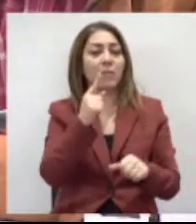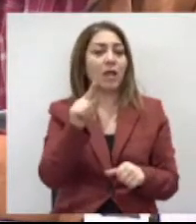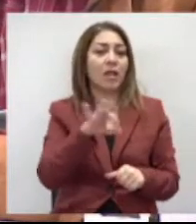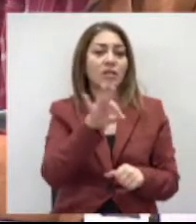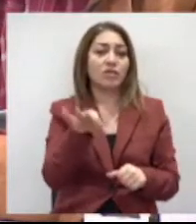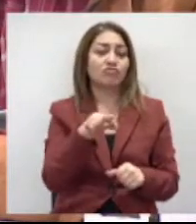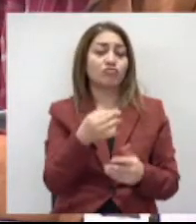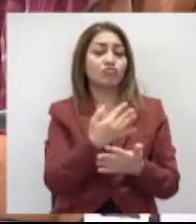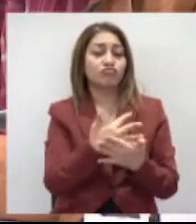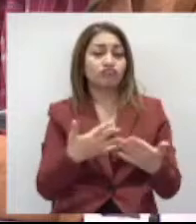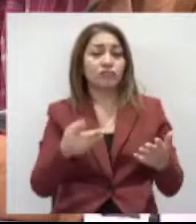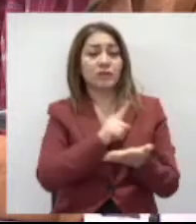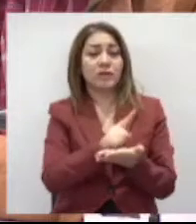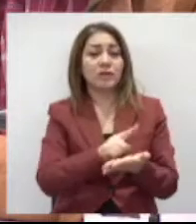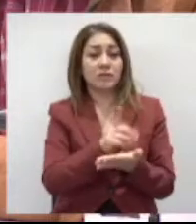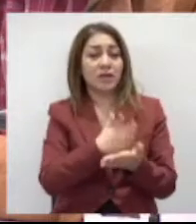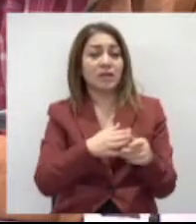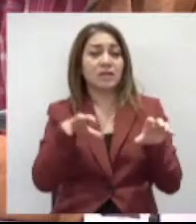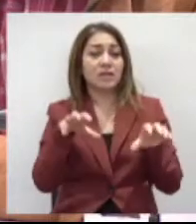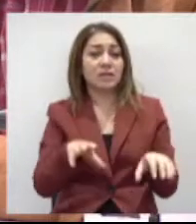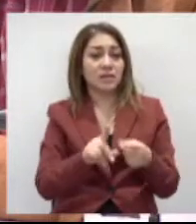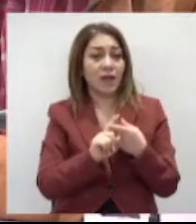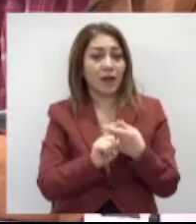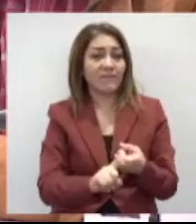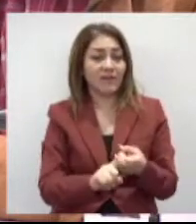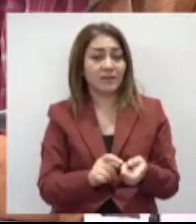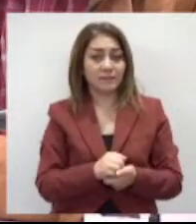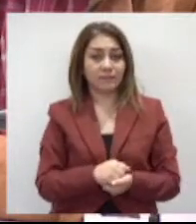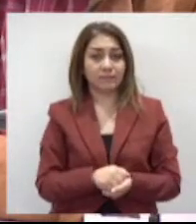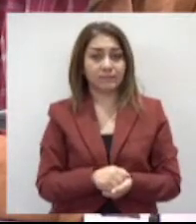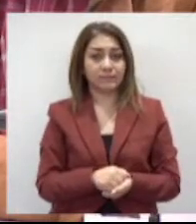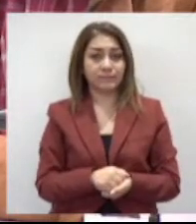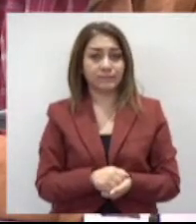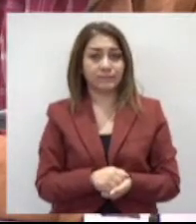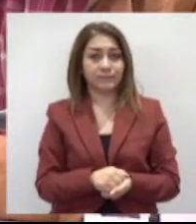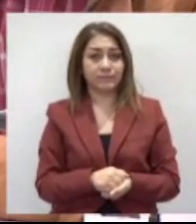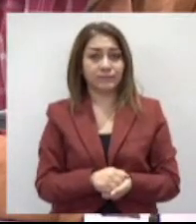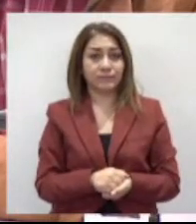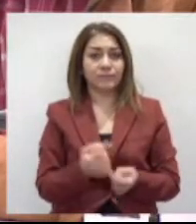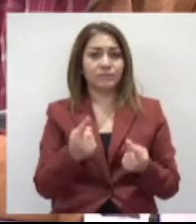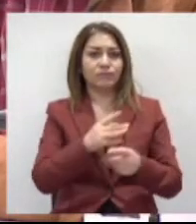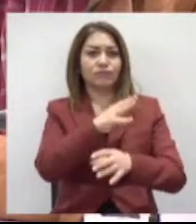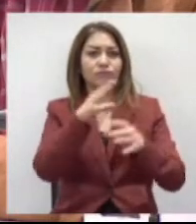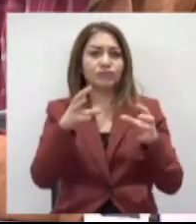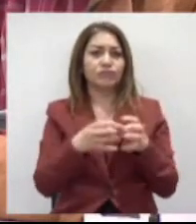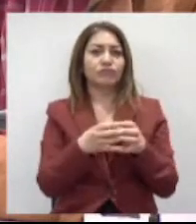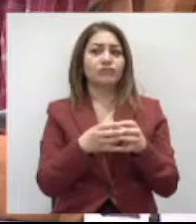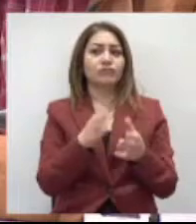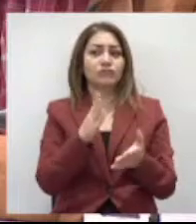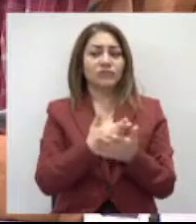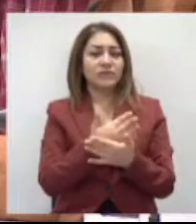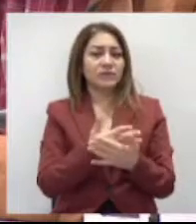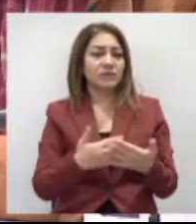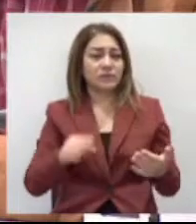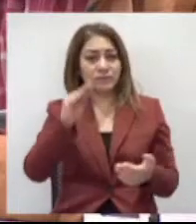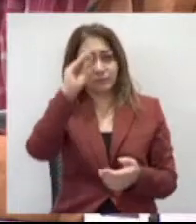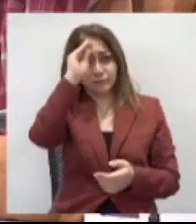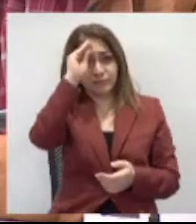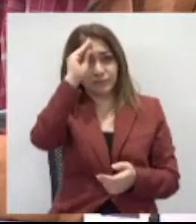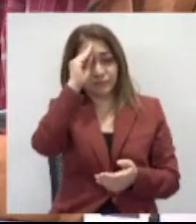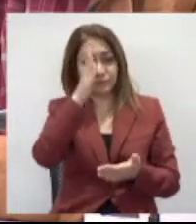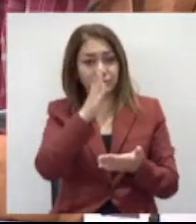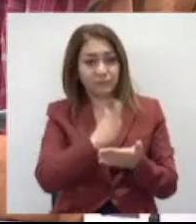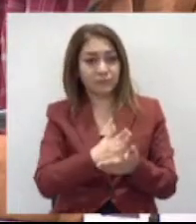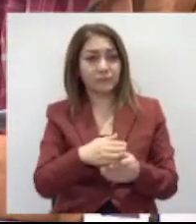առնչվող սահմանադրական լուծումների, այդտեղ կա մի հատ մեծ ինստիտուտ, որը շատ տարբեր բովանդակություններ կարա